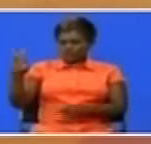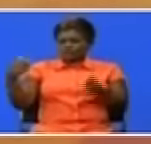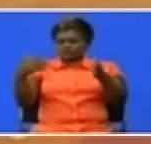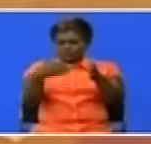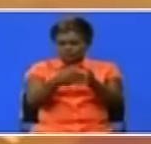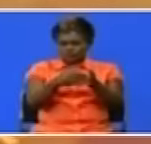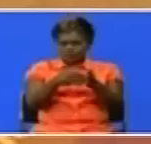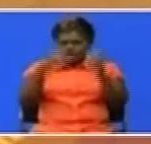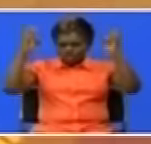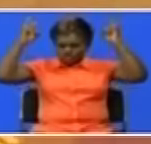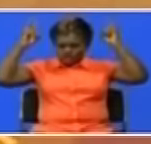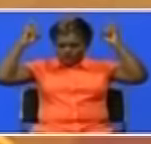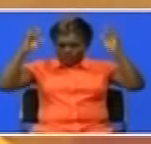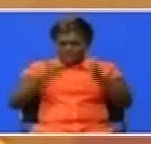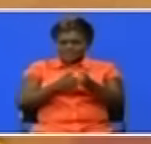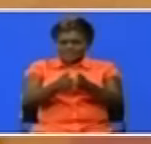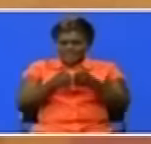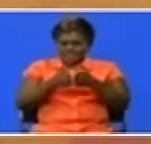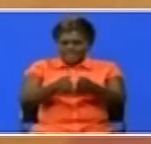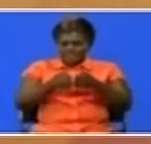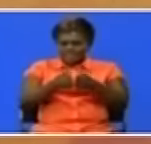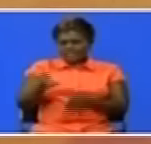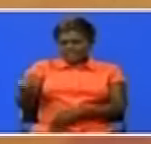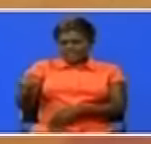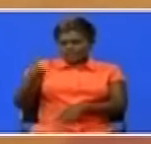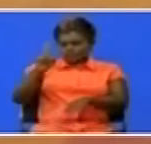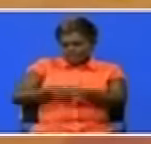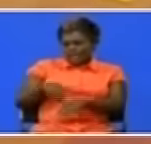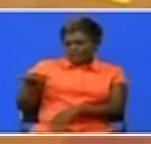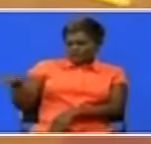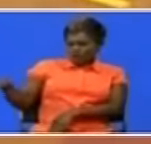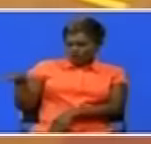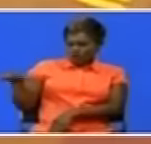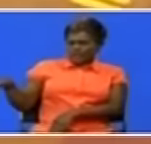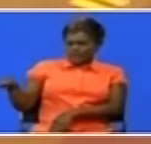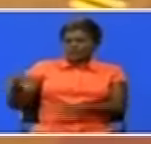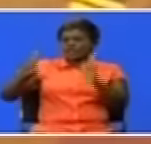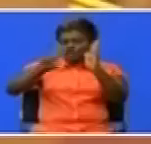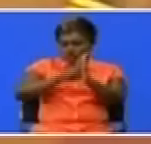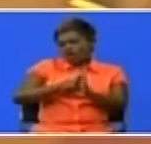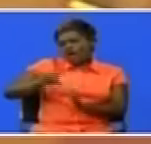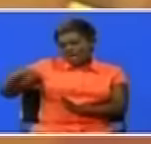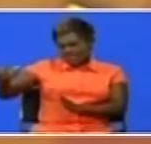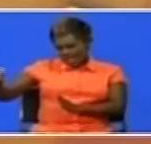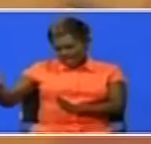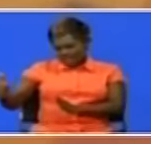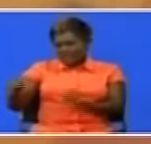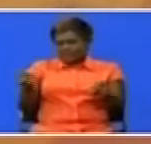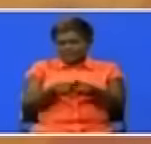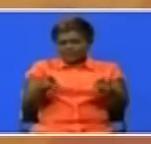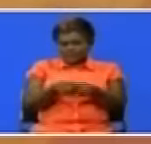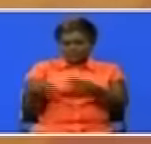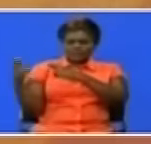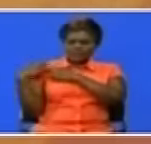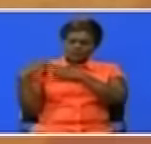marufuku mazungumzo ya ngono katika vituo vya redio wakati wa mchana. Hii ni miongoni mwa sheria nyinginezo baadhi ambazo kulingana na washikadau